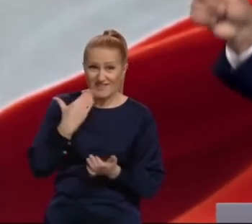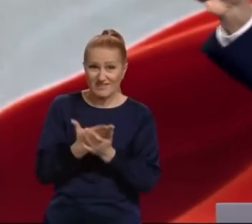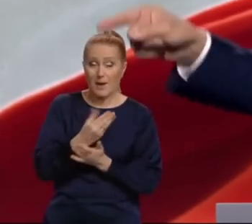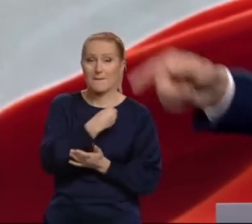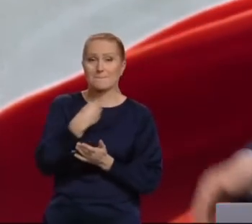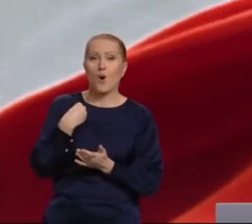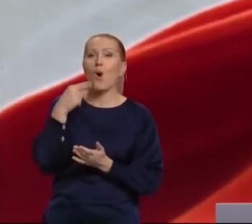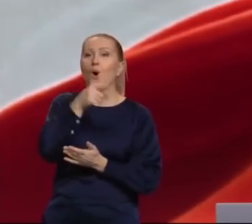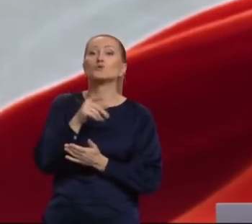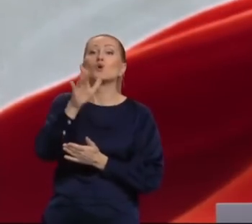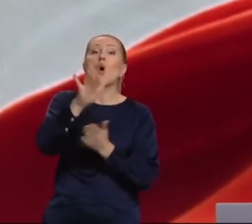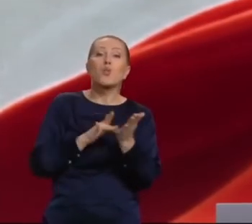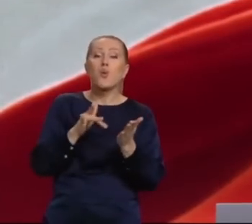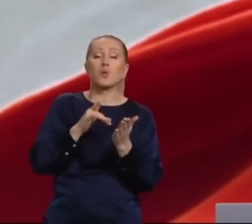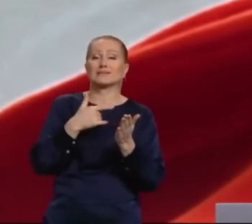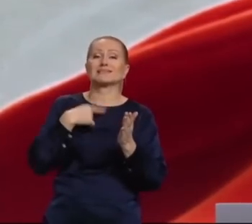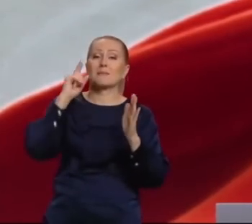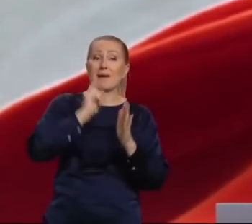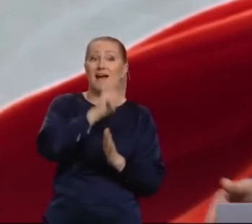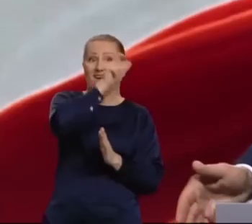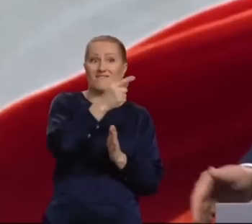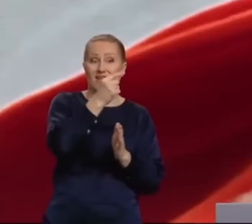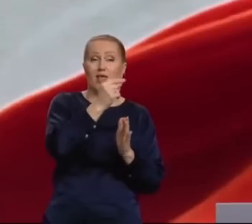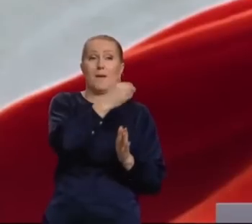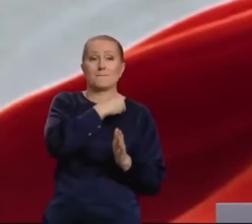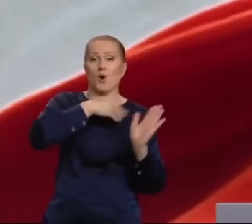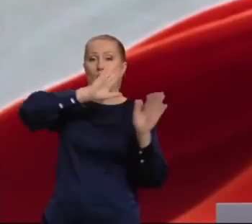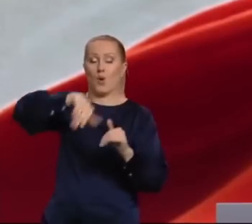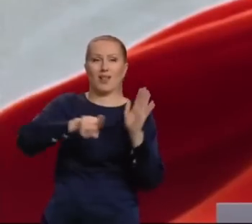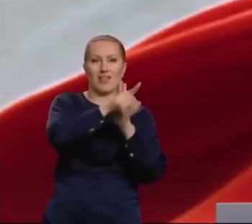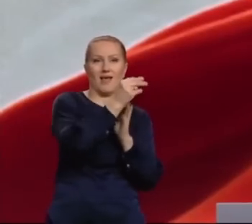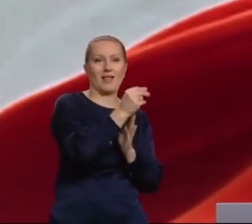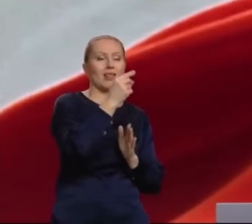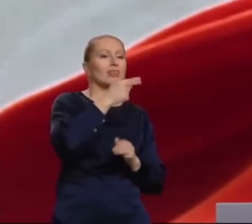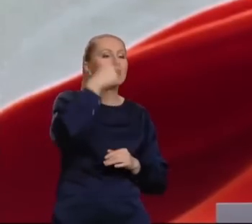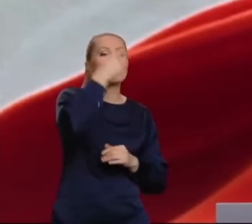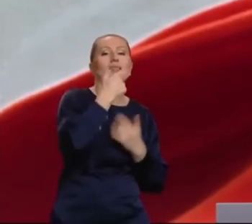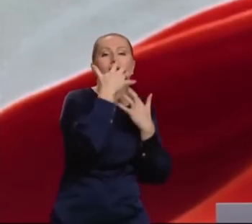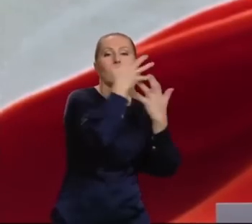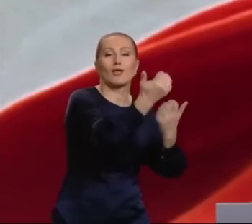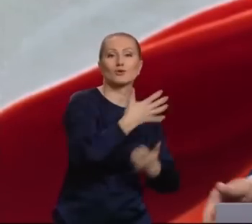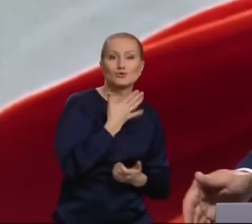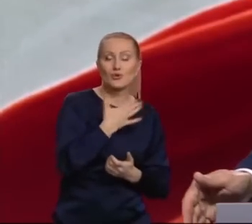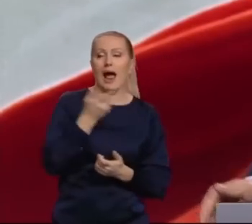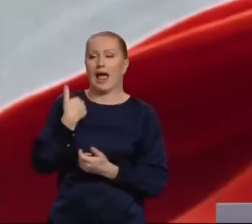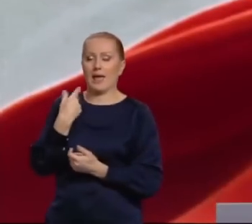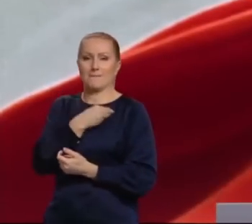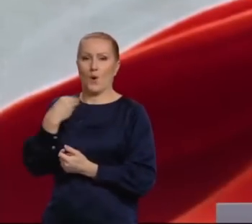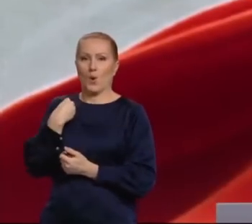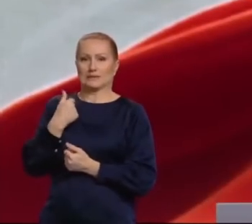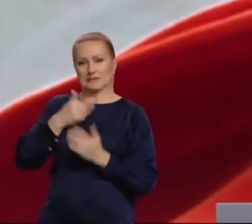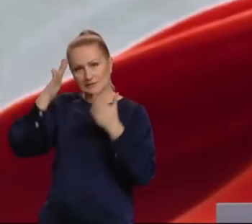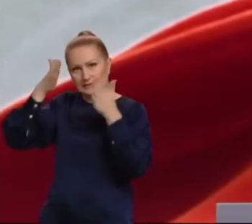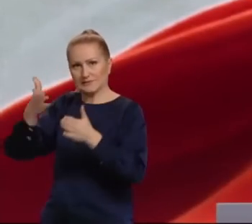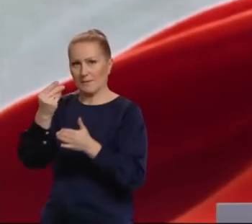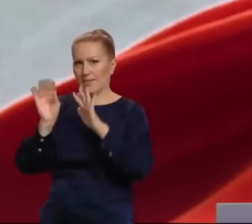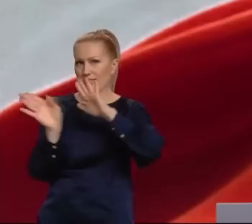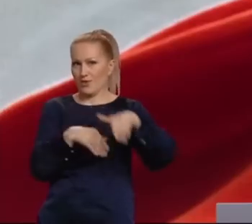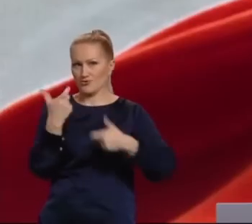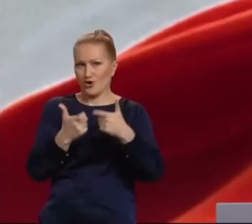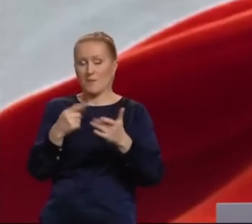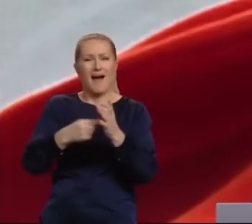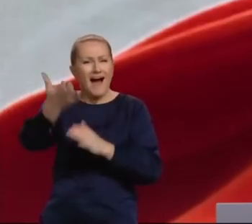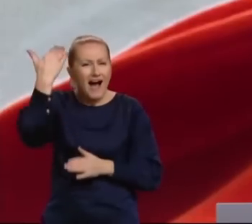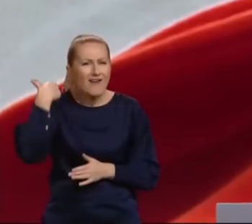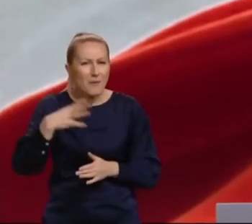on zostawił Polskę dla wielkich pieniędzy. Szanowni państwo, za czasów Platformy ludzie stali bardzo często przed takim wyborem. Czy